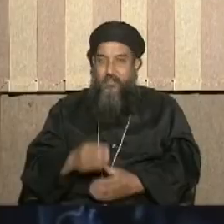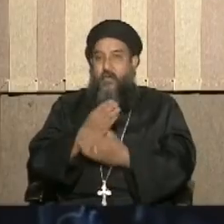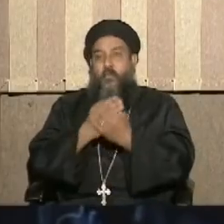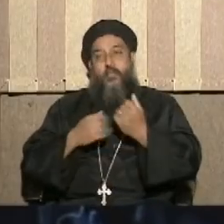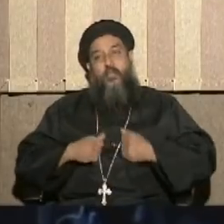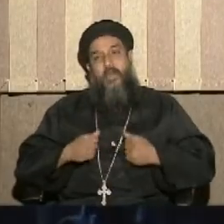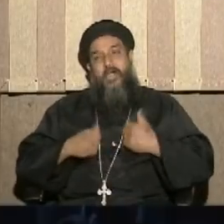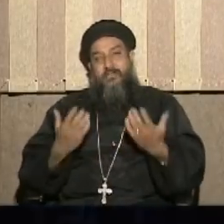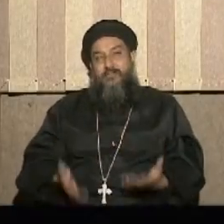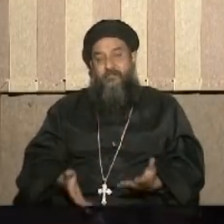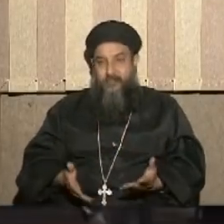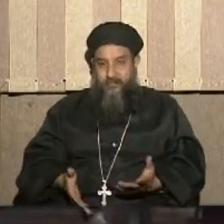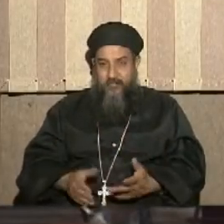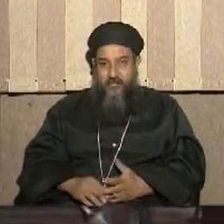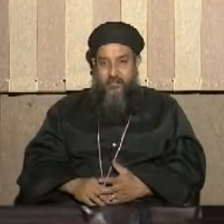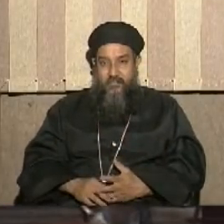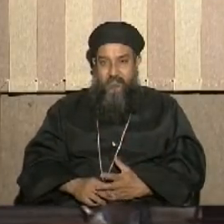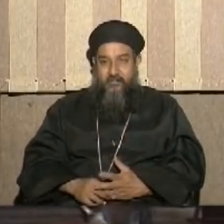دول ولادك يا رب.